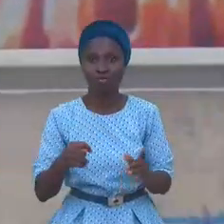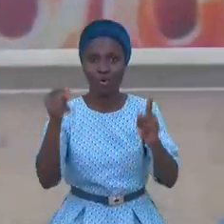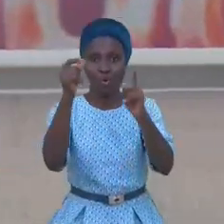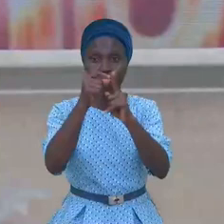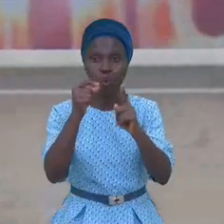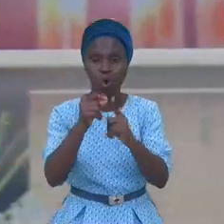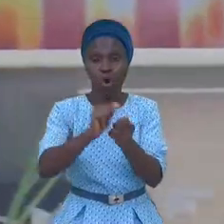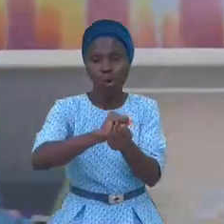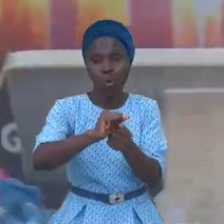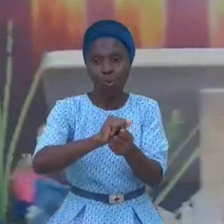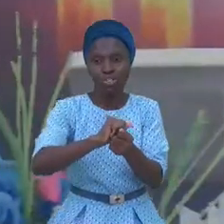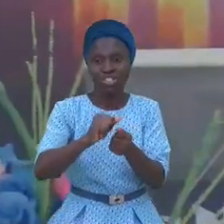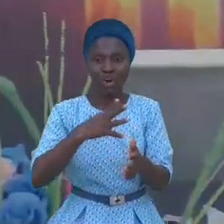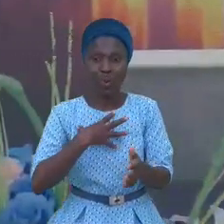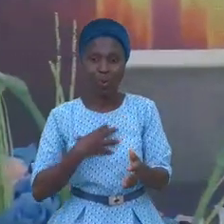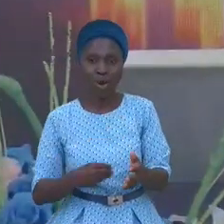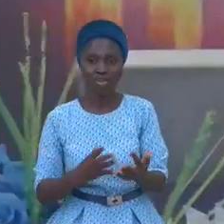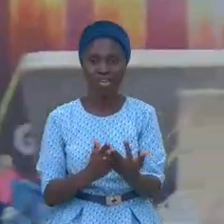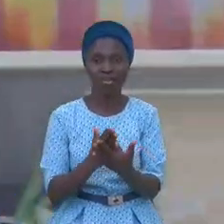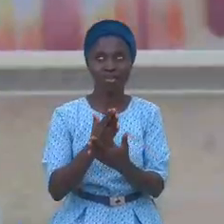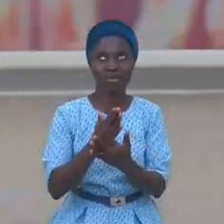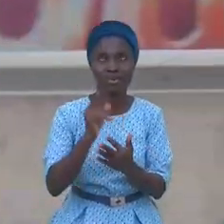sa dignité.